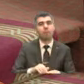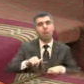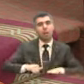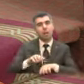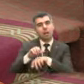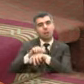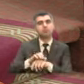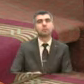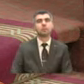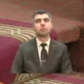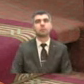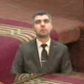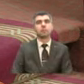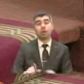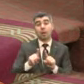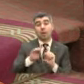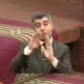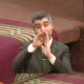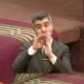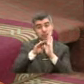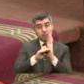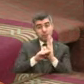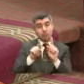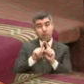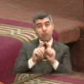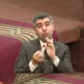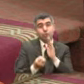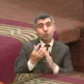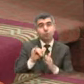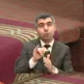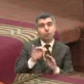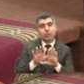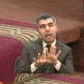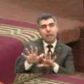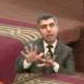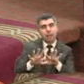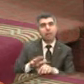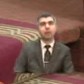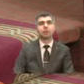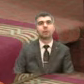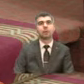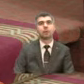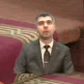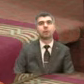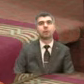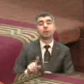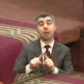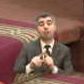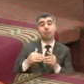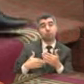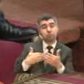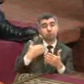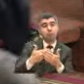الداخلية. وهذه اللجنة عملت واحد المجموعة ديال التدابير، وغالبا بعد